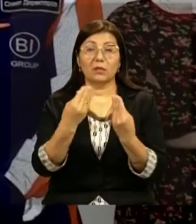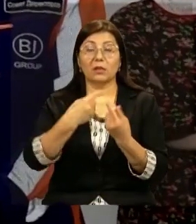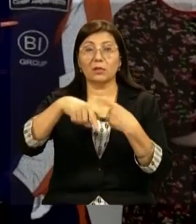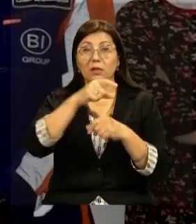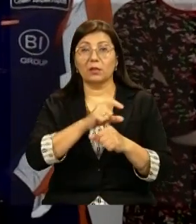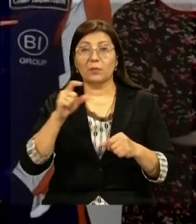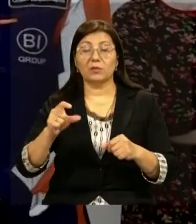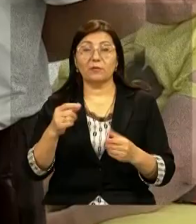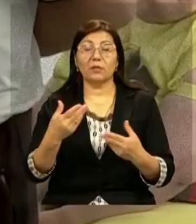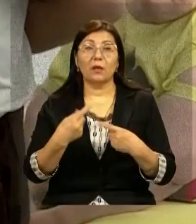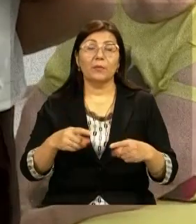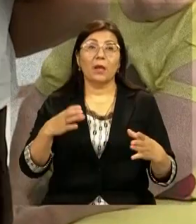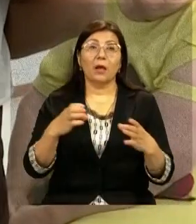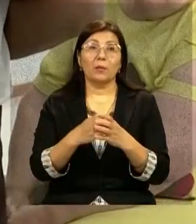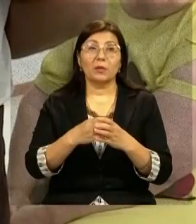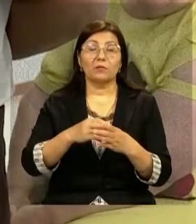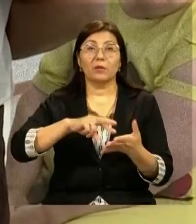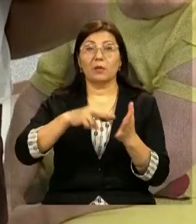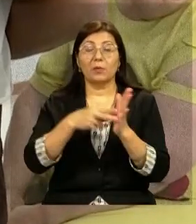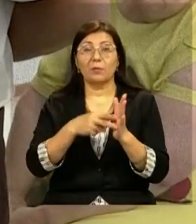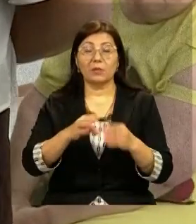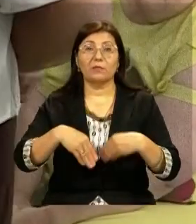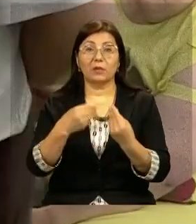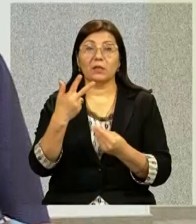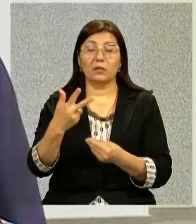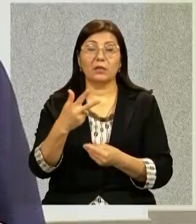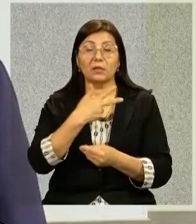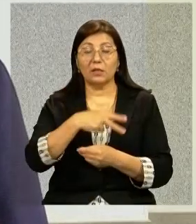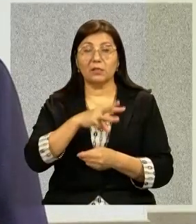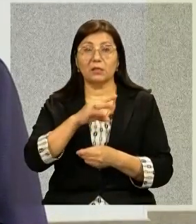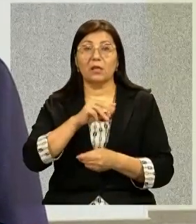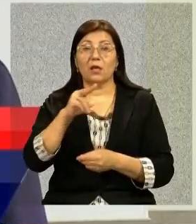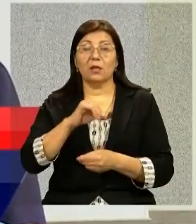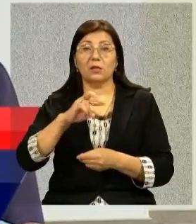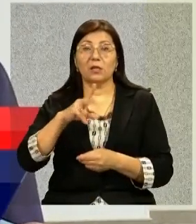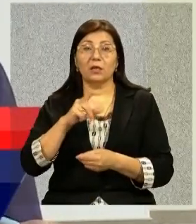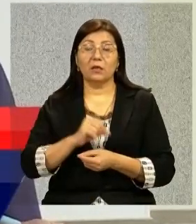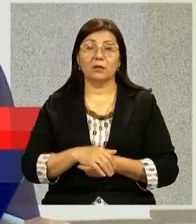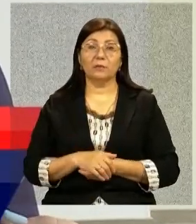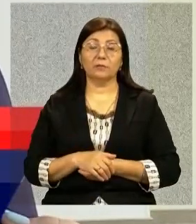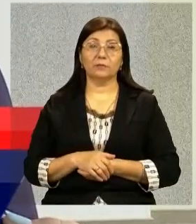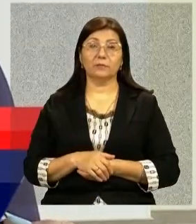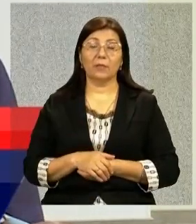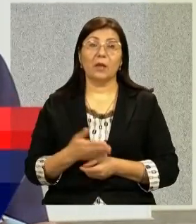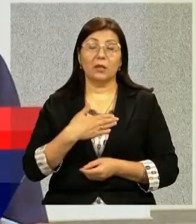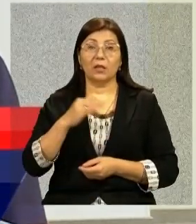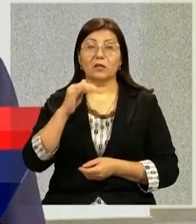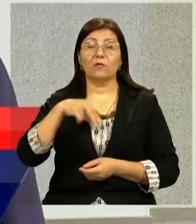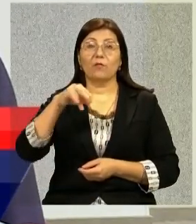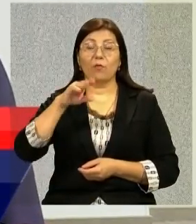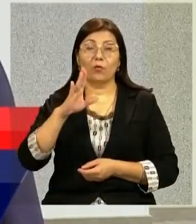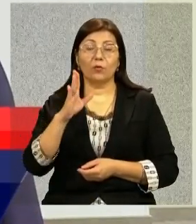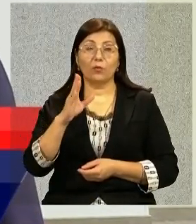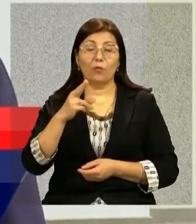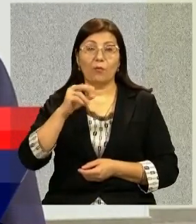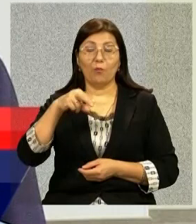жилых домов и другую помощь компании планируют направить порядка 30 миллиардов тенге. Фонд Булатова Тимуратова принял решение оказать